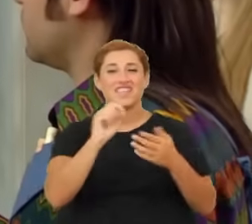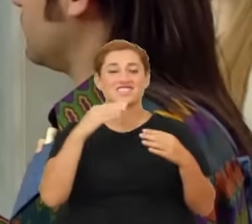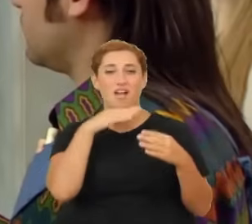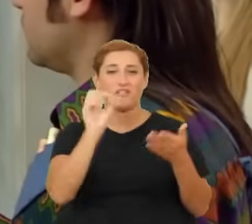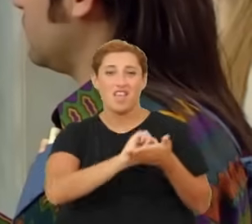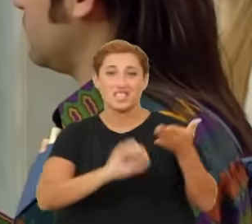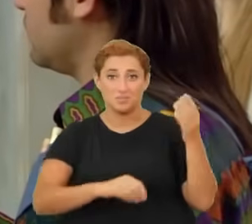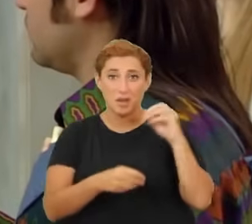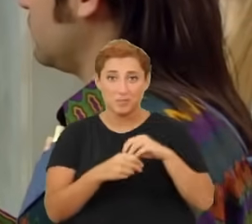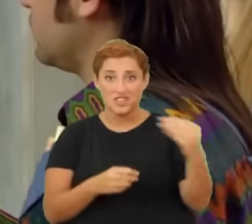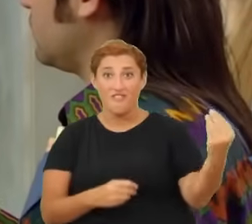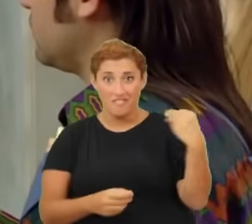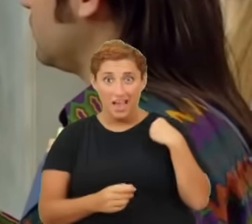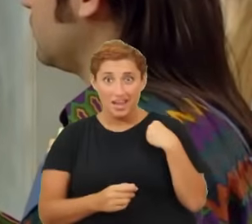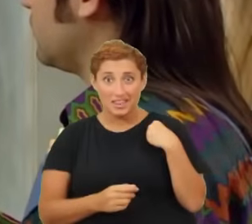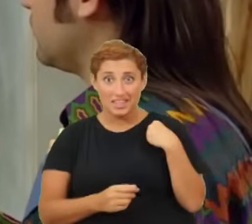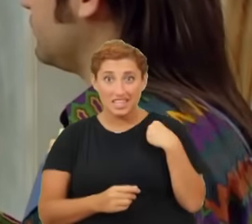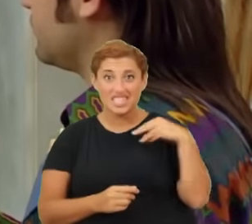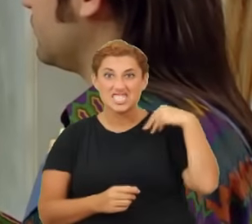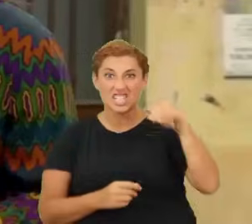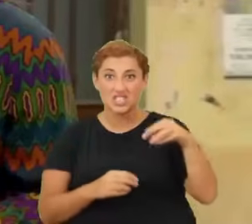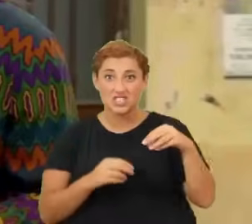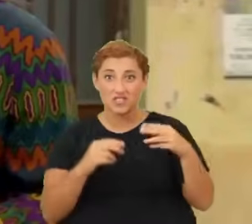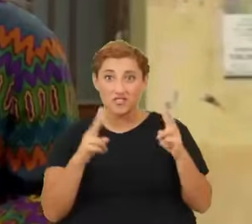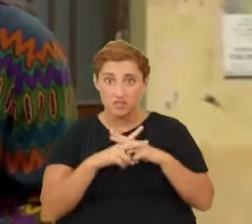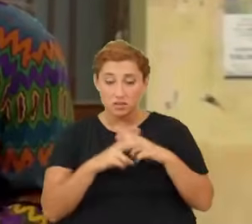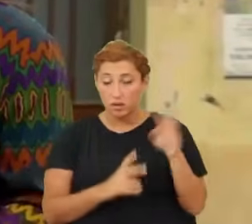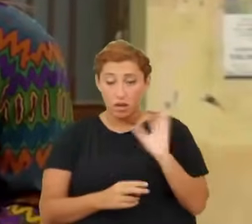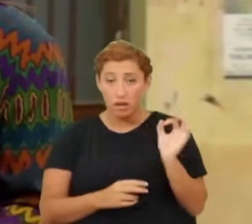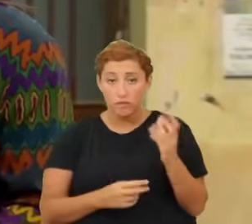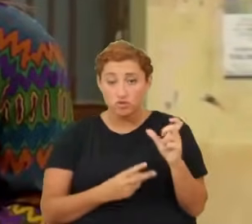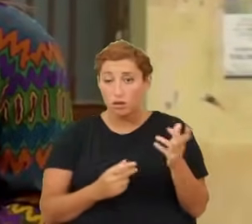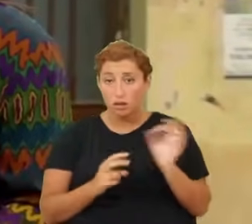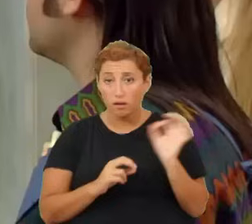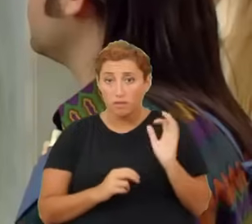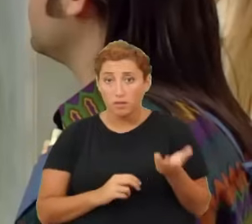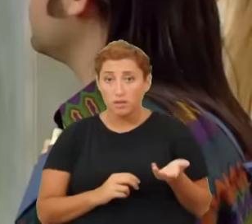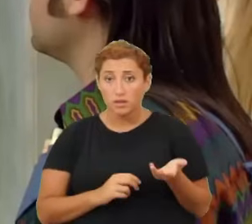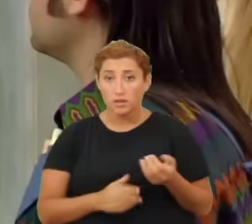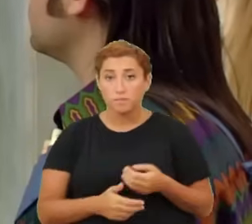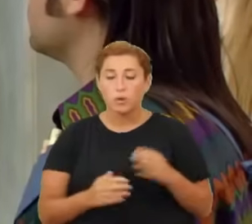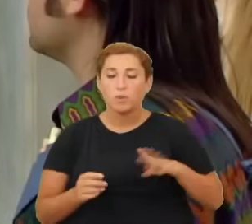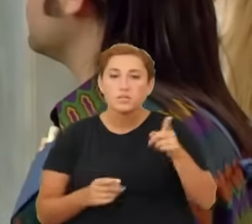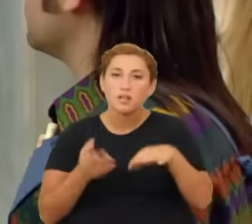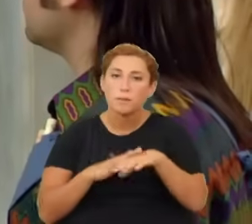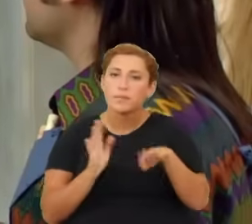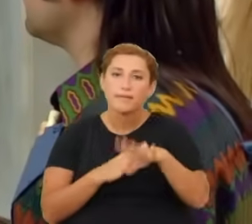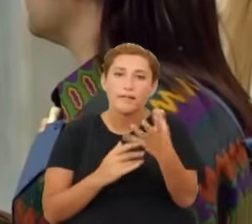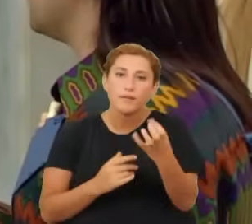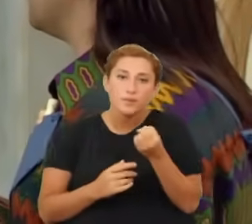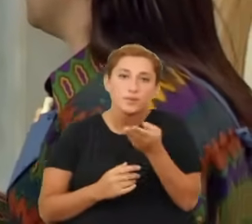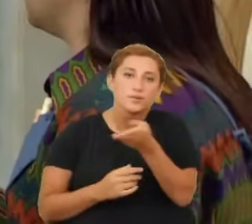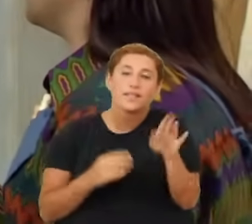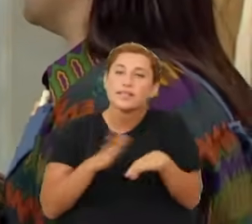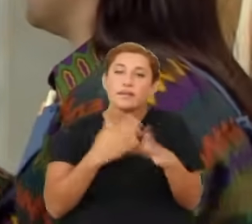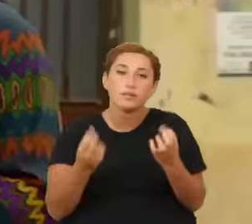diye verdiği satış fişleri mi? Evet Çatatoy ya, evet kuzen. Oğlum sen ne yap, niye alıyorsun lan onları?